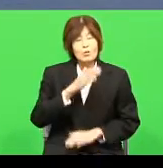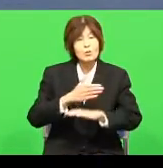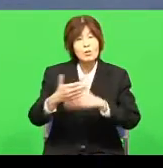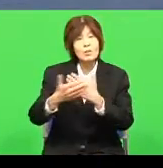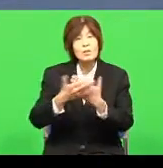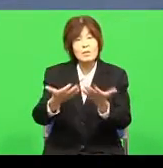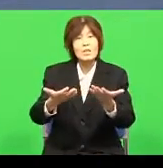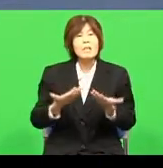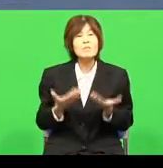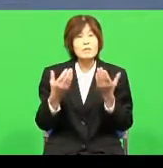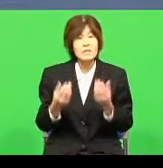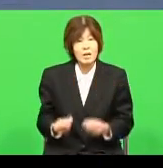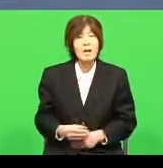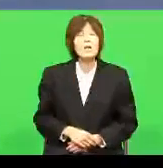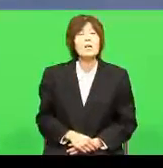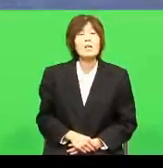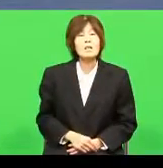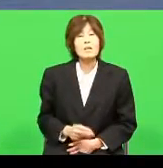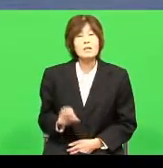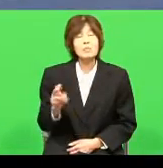大変おうさんになったなと思います